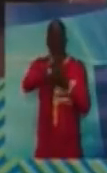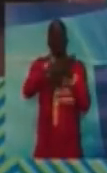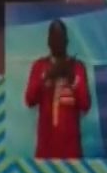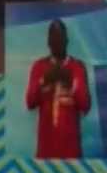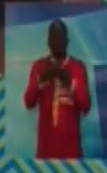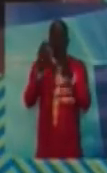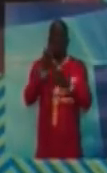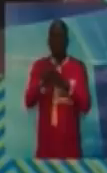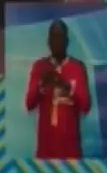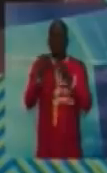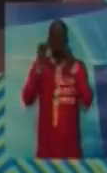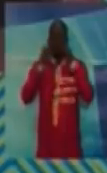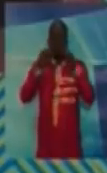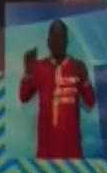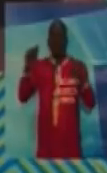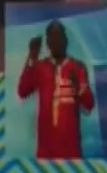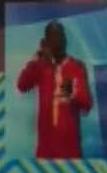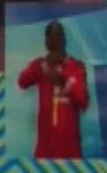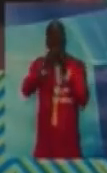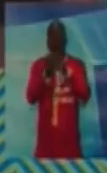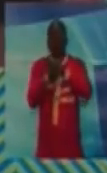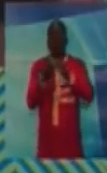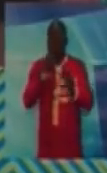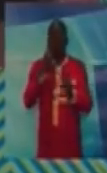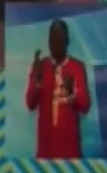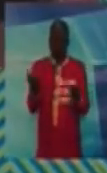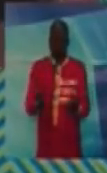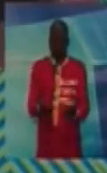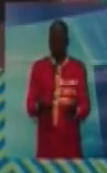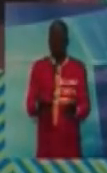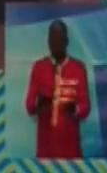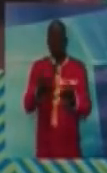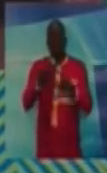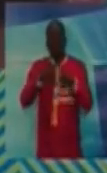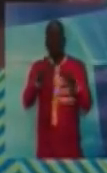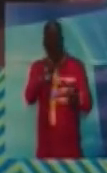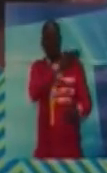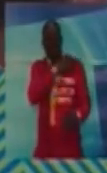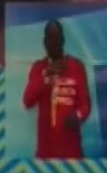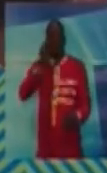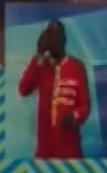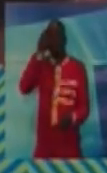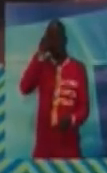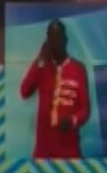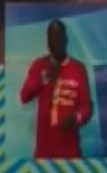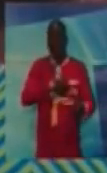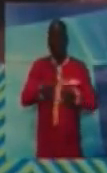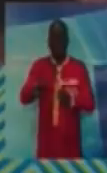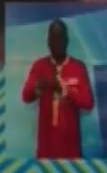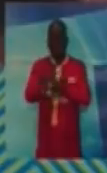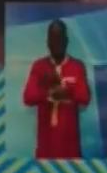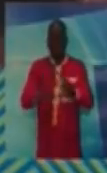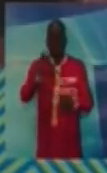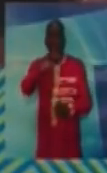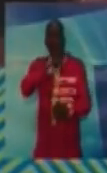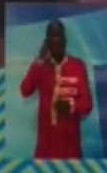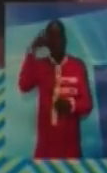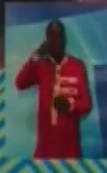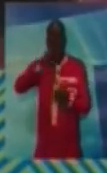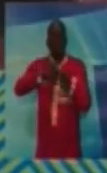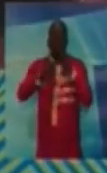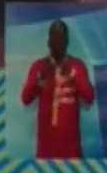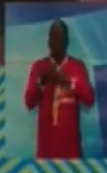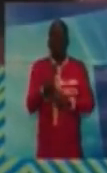avait dénoncés, qui avaient conduit à l'insurrection, sont là, et même en pire. L'État est géré sur la base du clientélisme et du